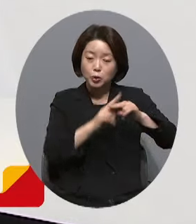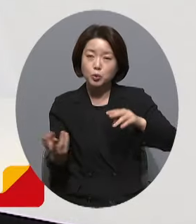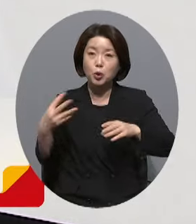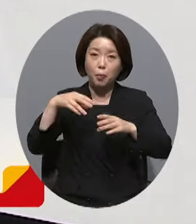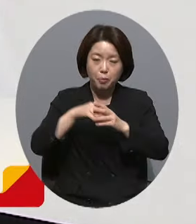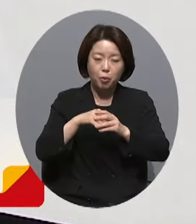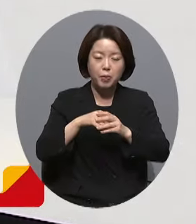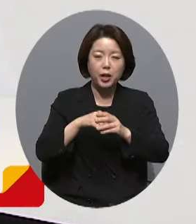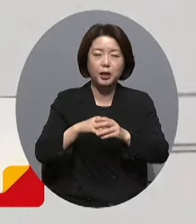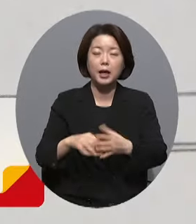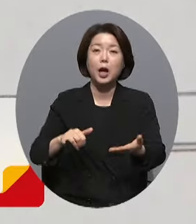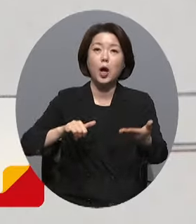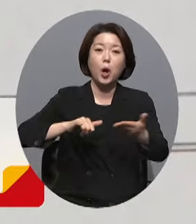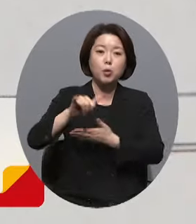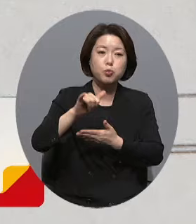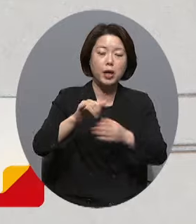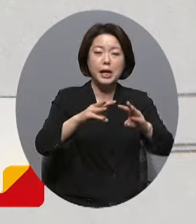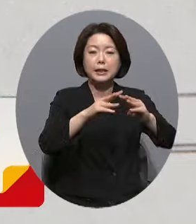포함해서 해외 운항